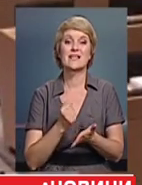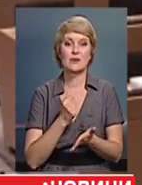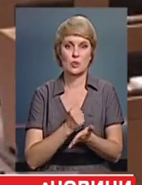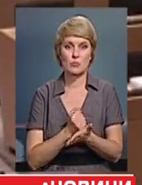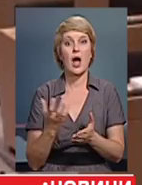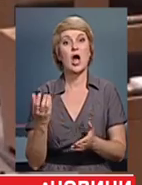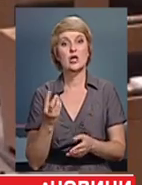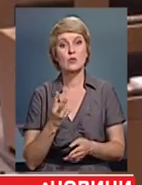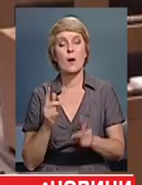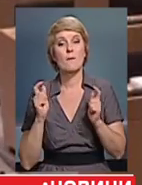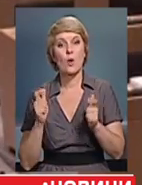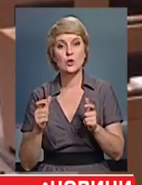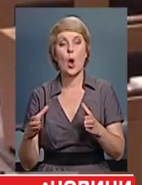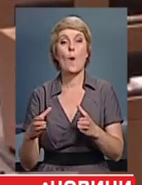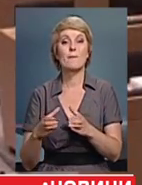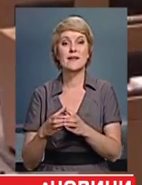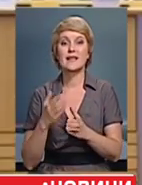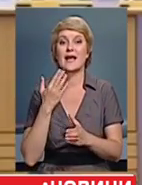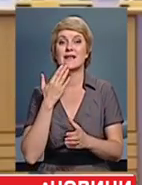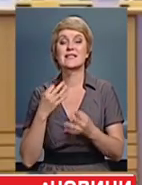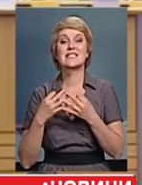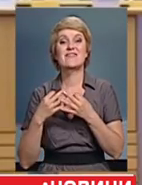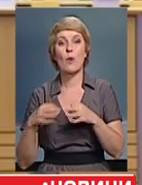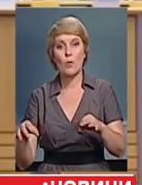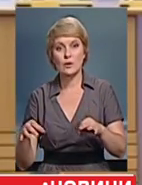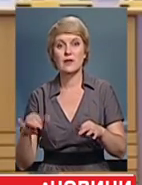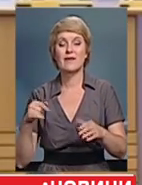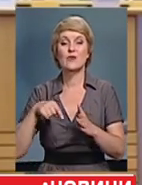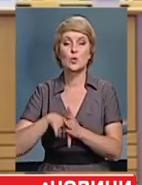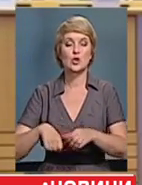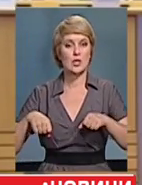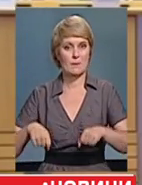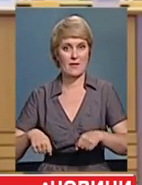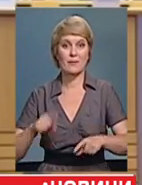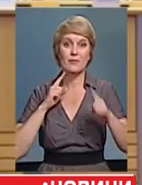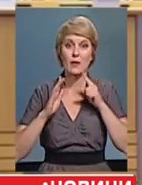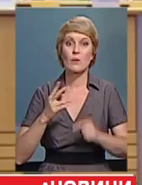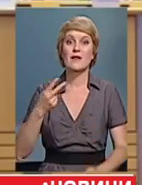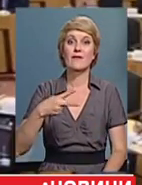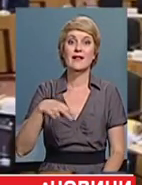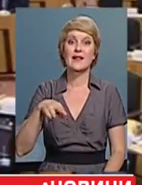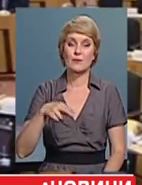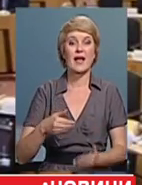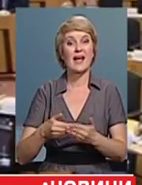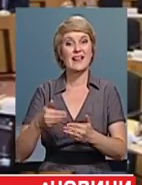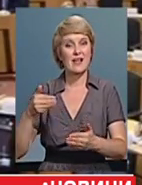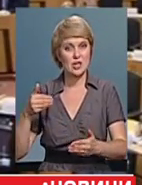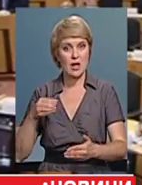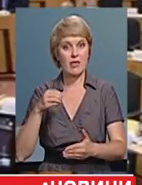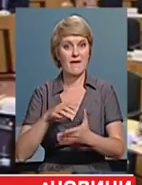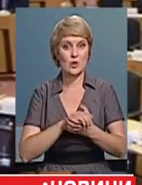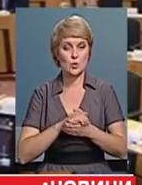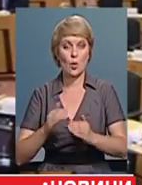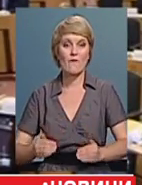та внутрішніх справ. Голосування, за даними ЗМІ, може відбутися 20 липня. Раніше Євросоюз відклав ухвалення рішення